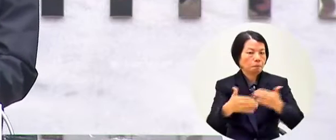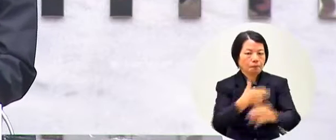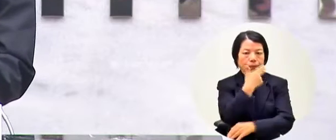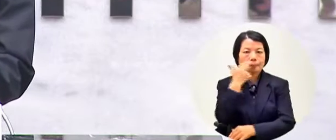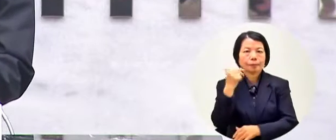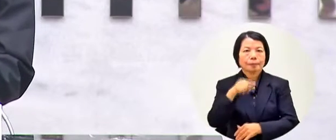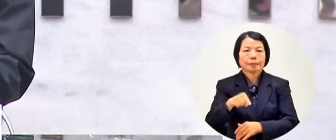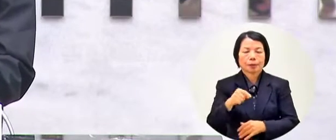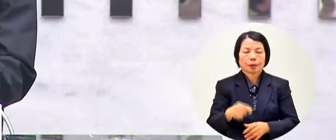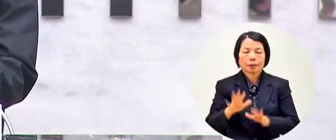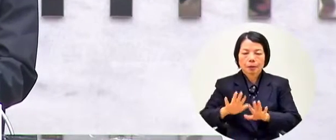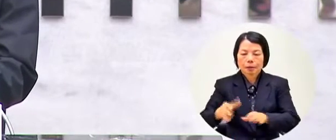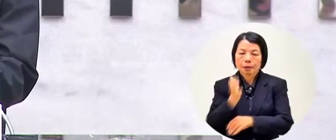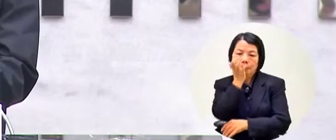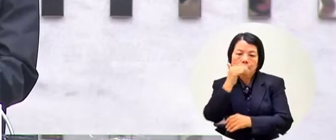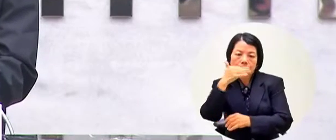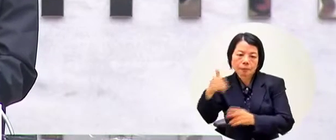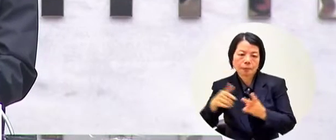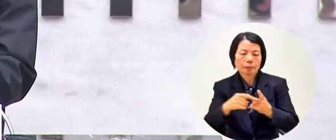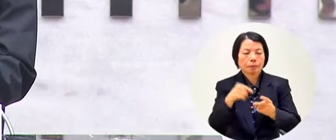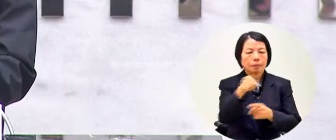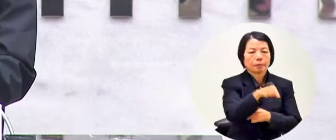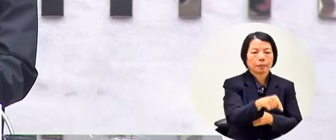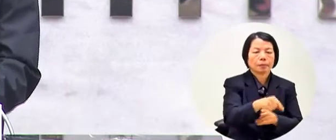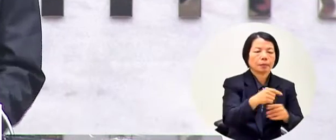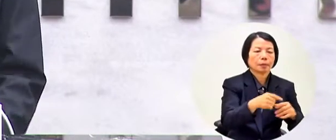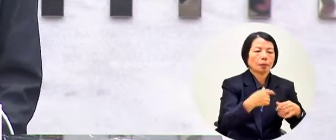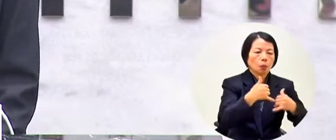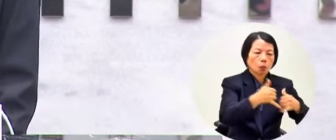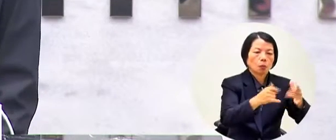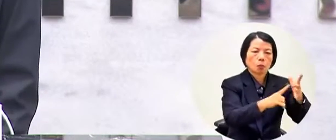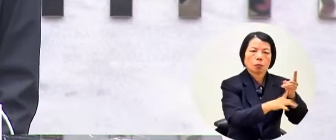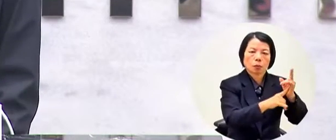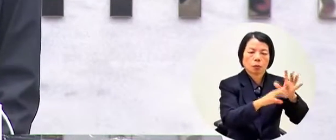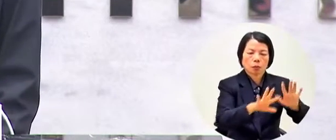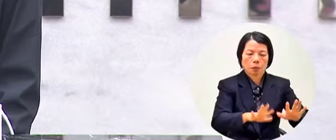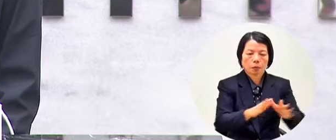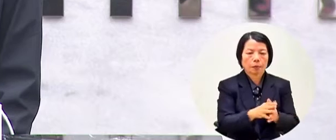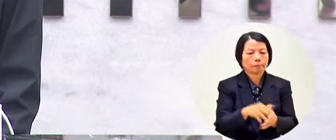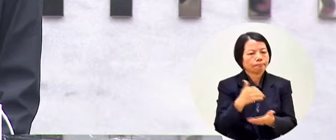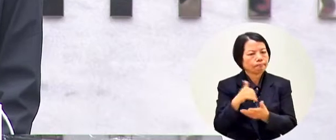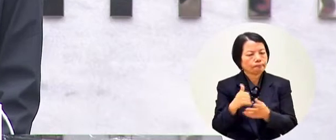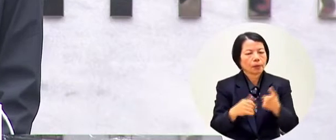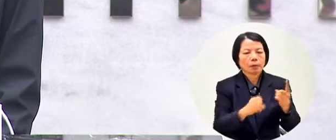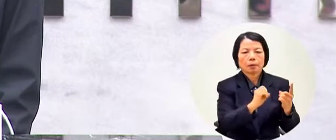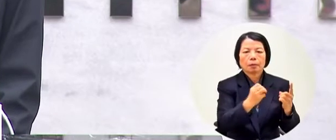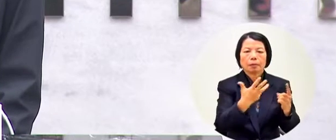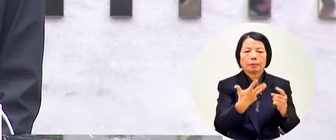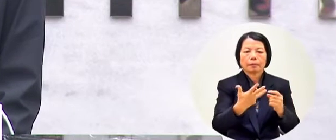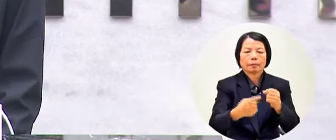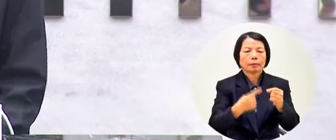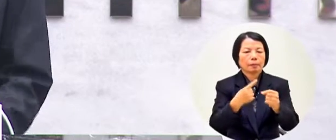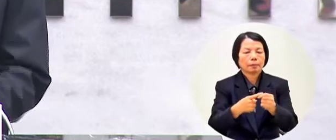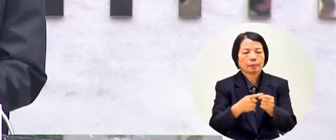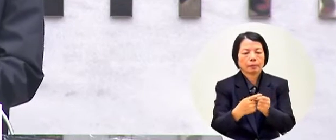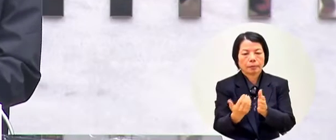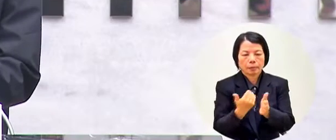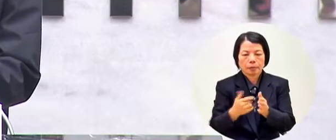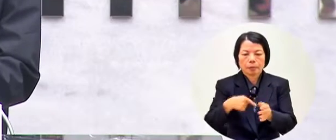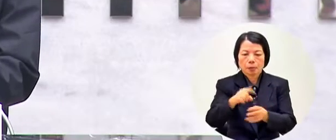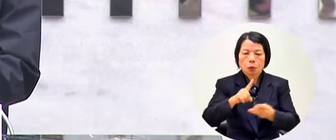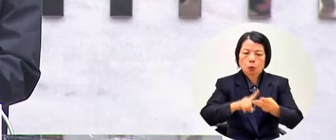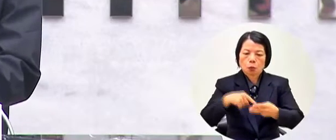山路竹延伸线第一阶段预计108年四月底前进场施作主体工